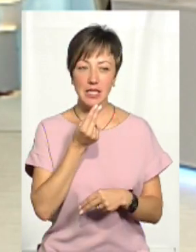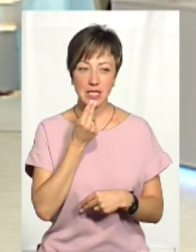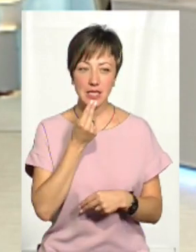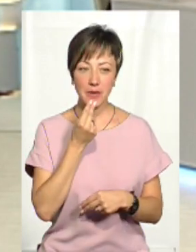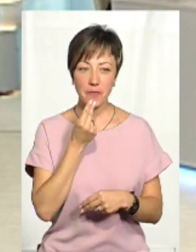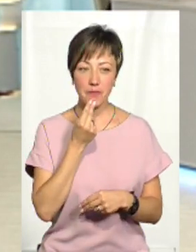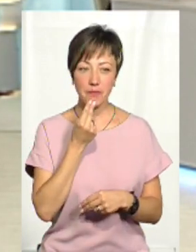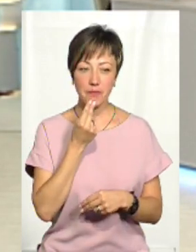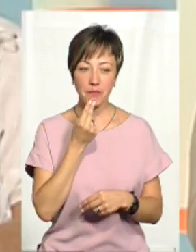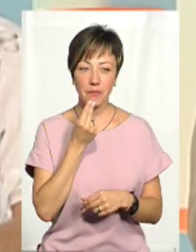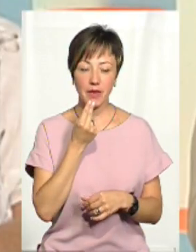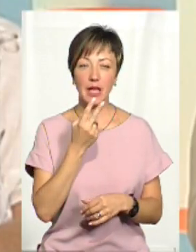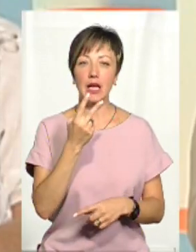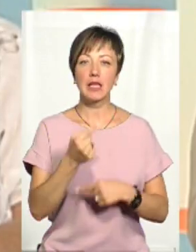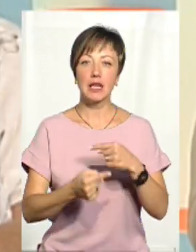їсти